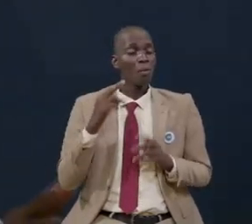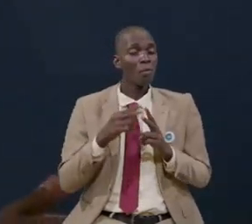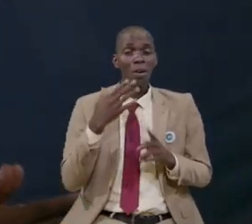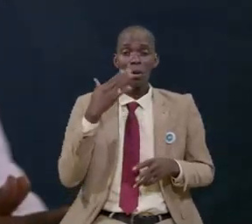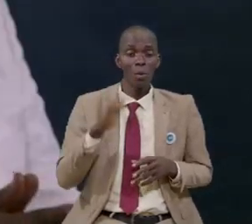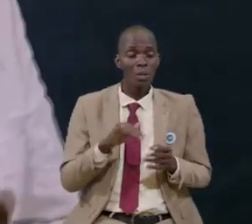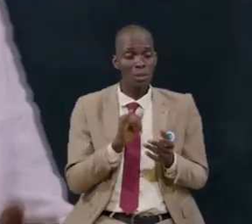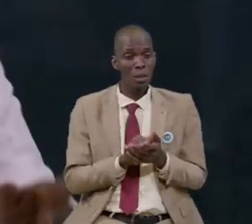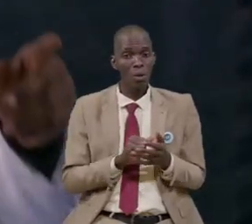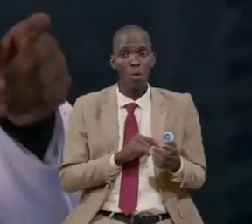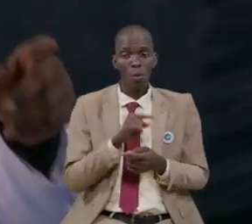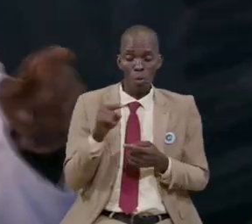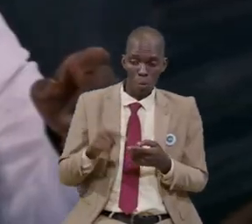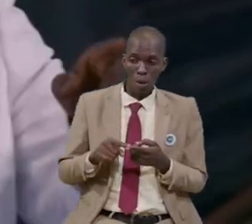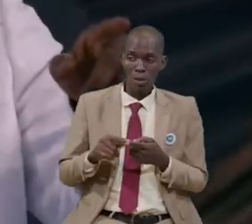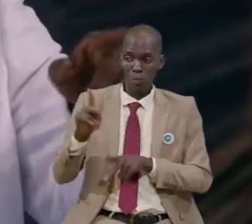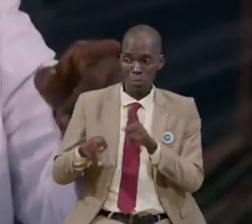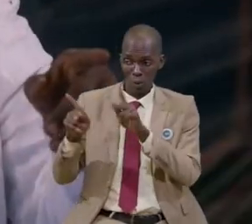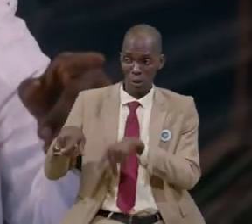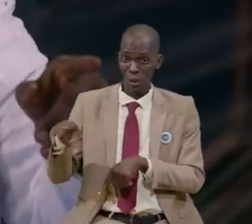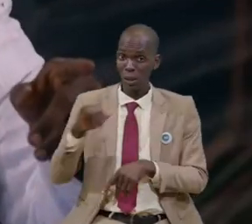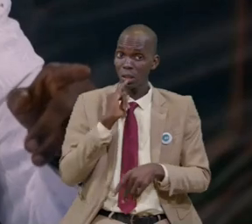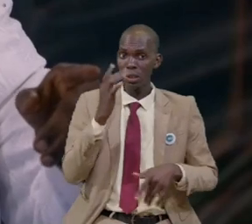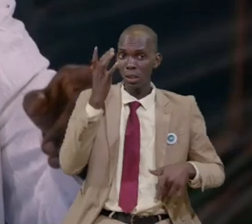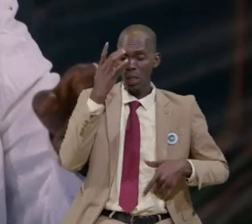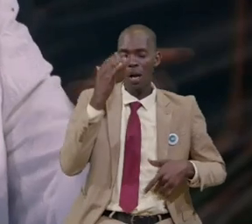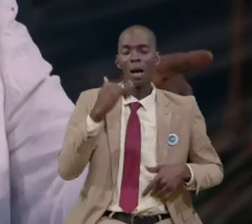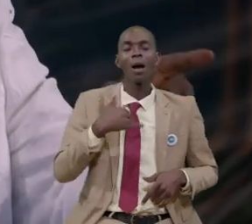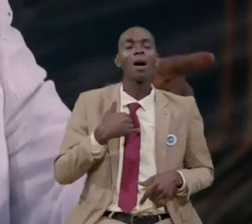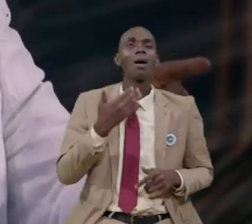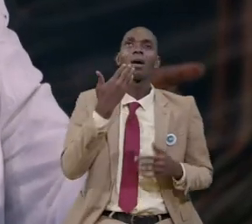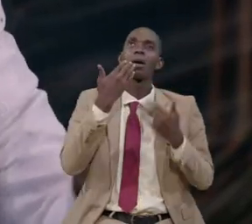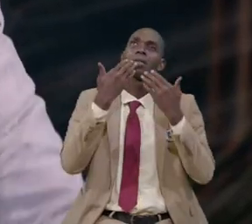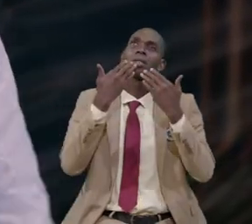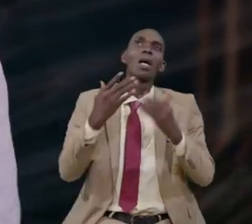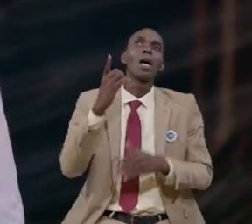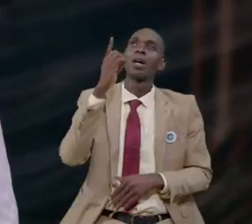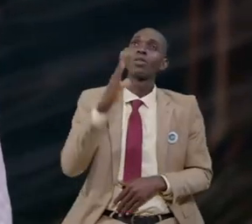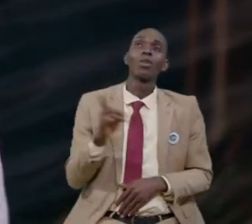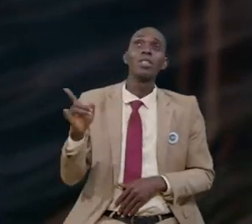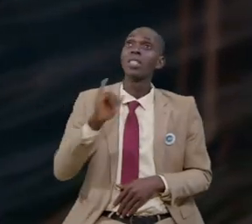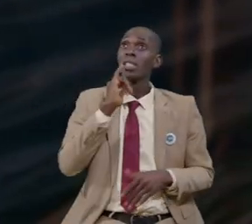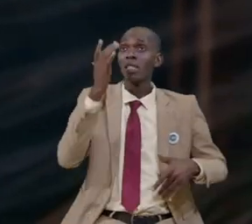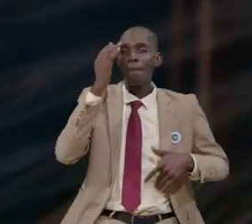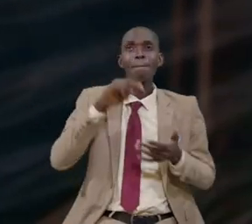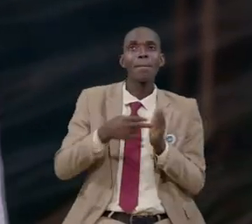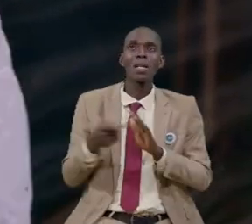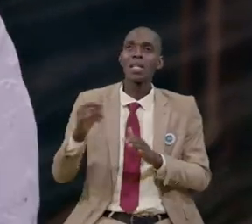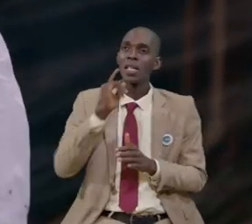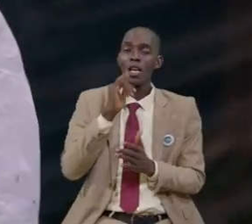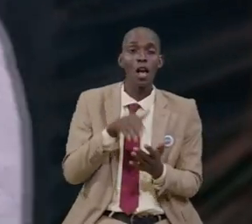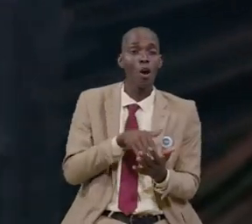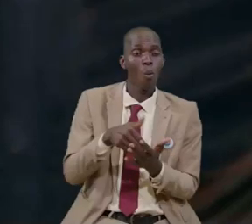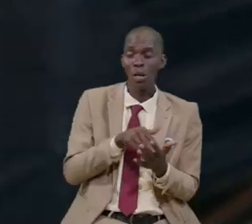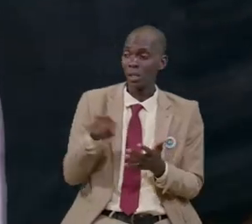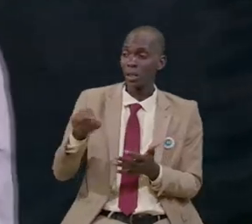quand ils étaient malades, je savais qu'il est malade. Je dis que ah, l'homme malade, l'homme, le jeune homme là est malade. Il est faible maintenant. Dans sa faiblesse